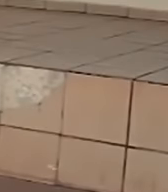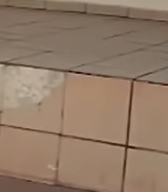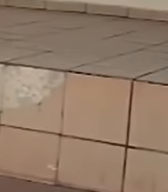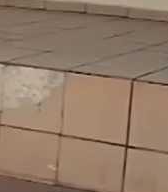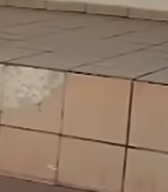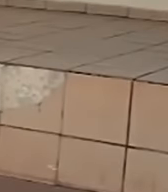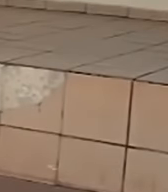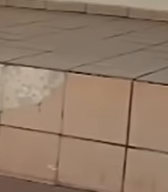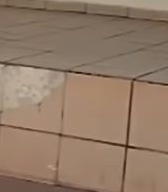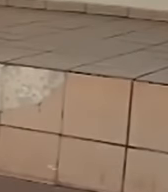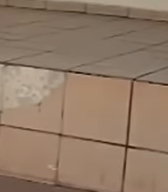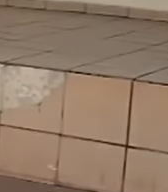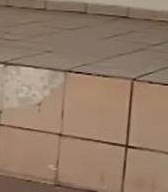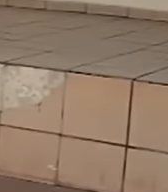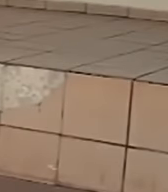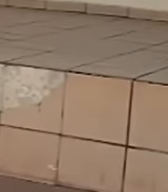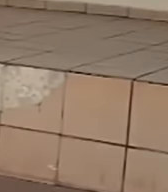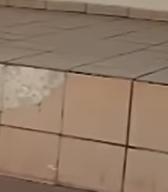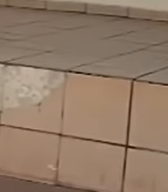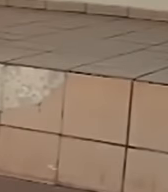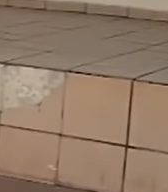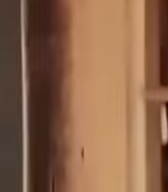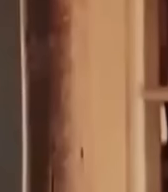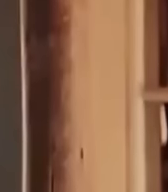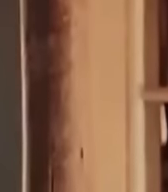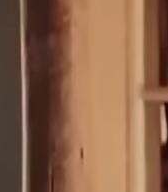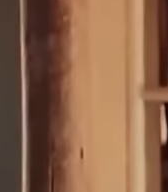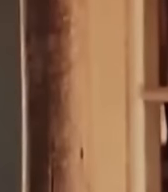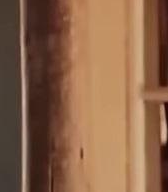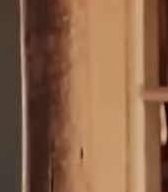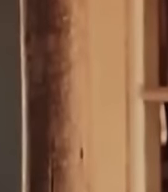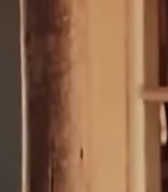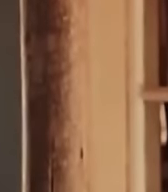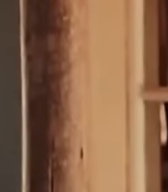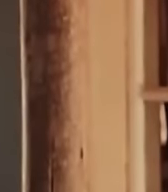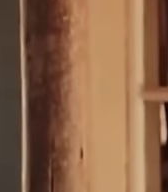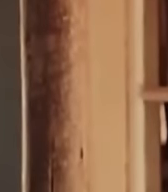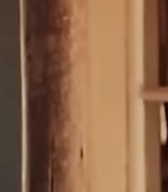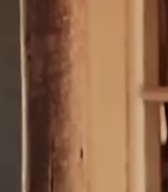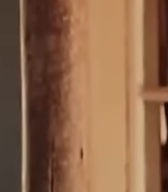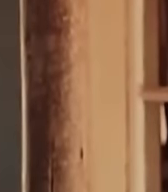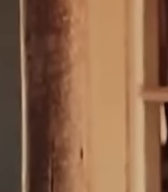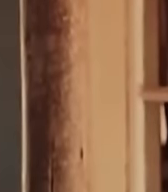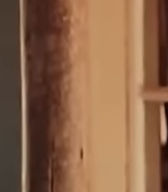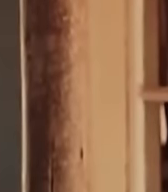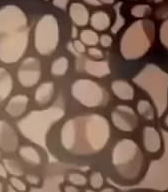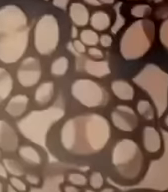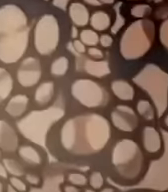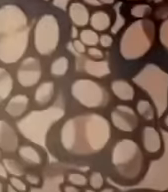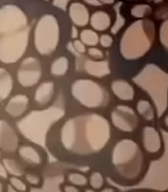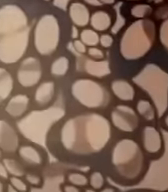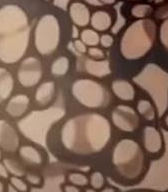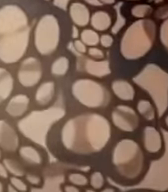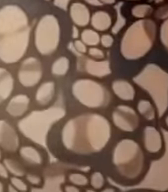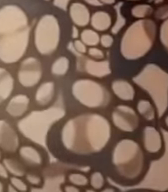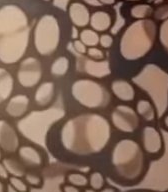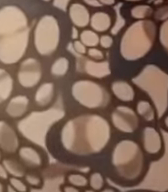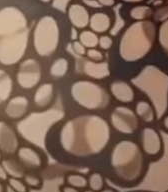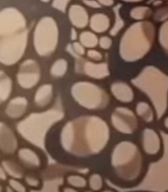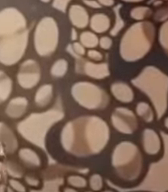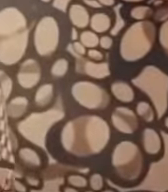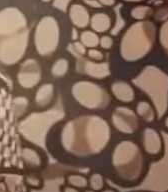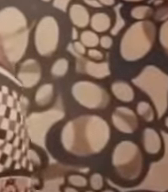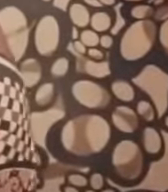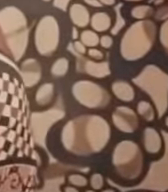When a man dies and leaves behind family and properties, ngifuna